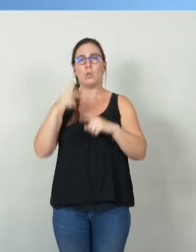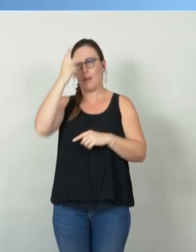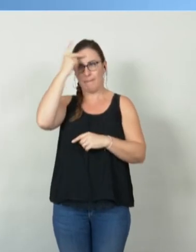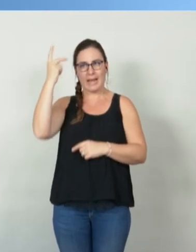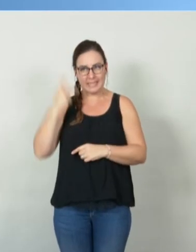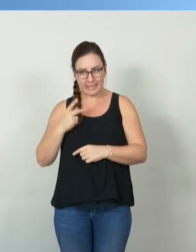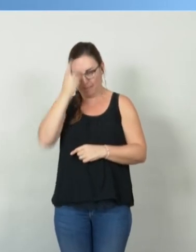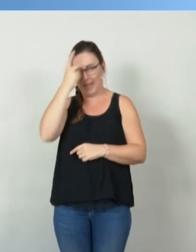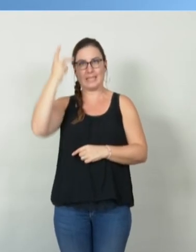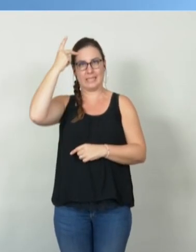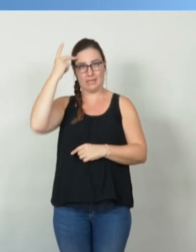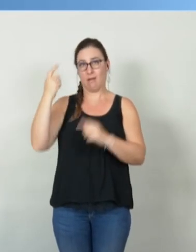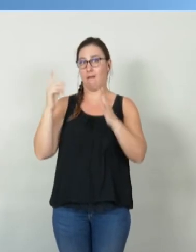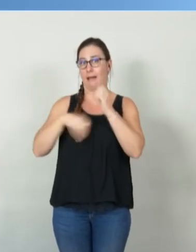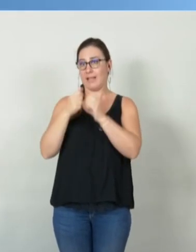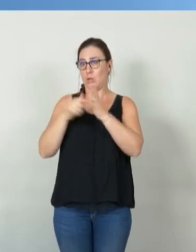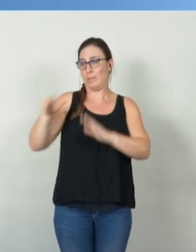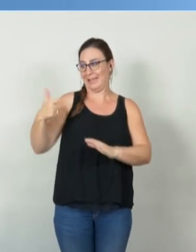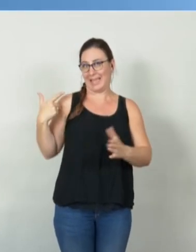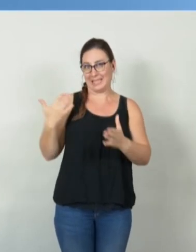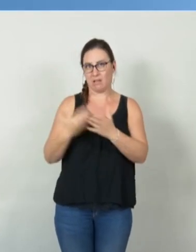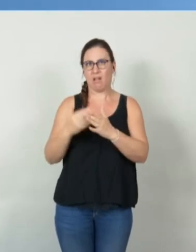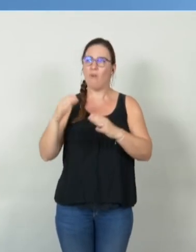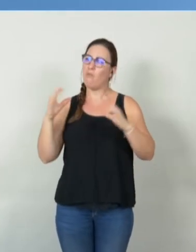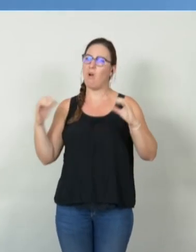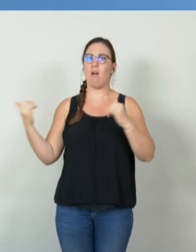cessé de comporter ses fausses rumeurs